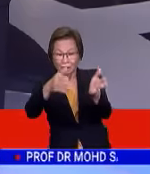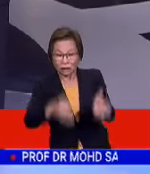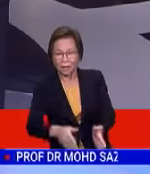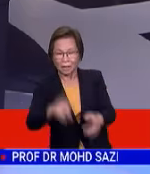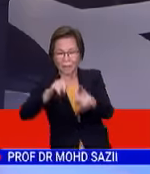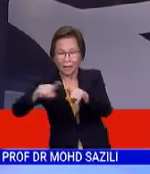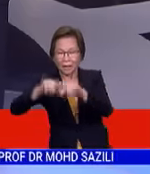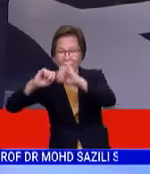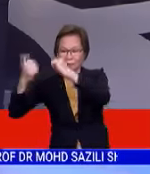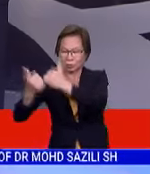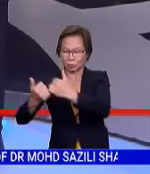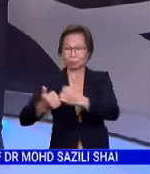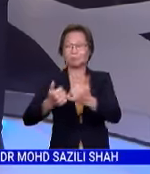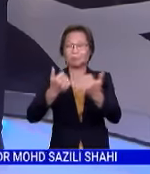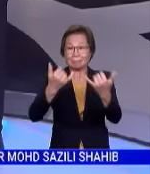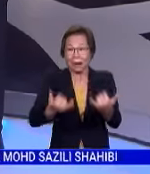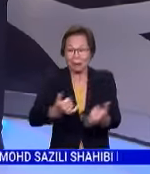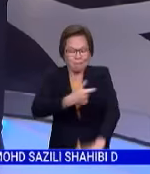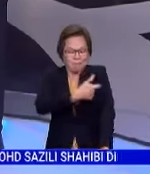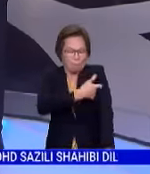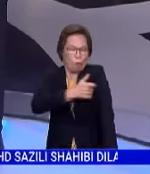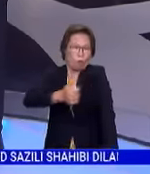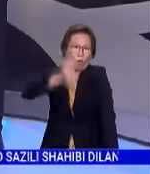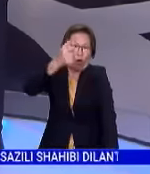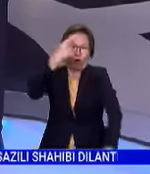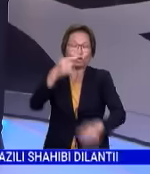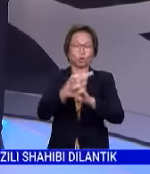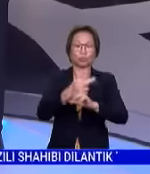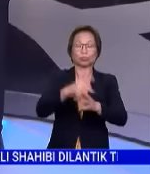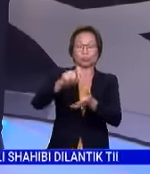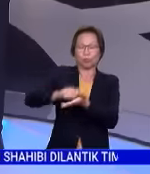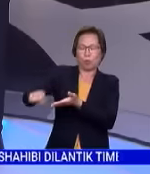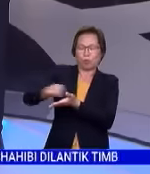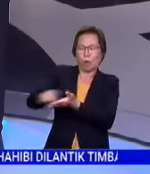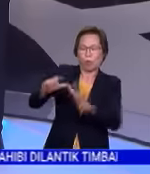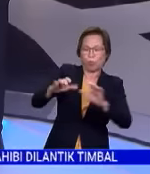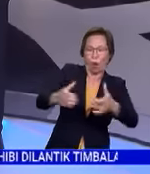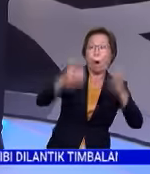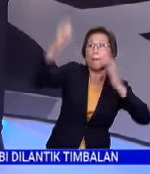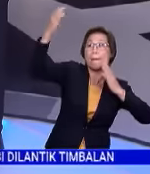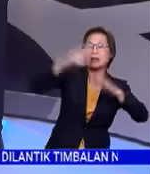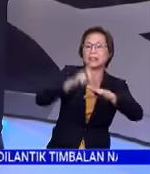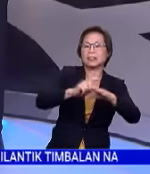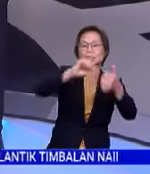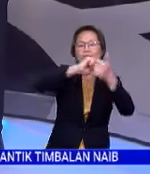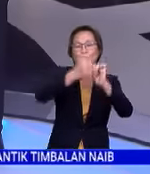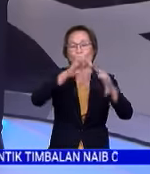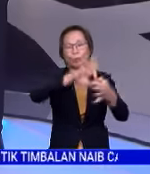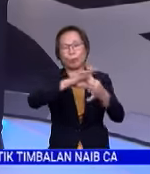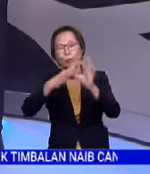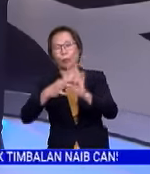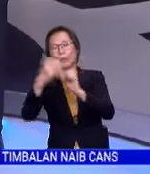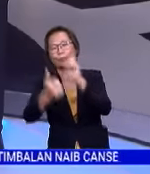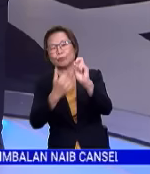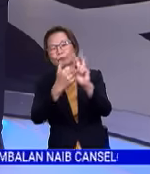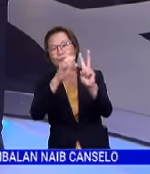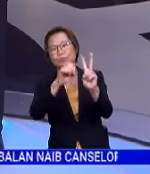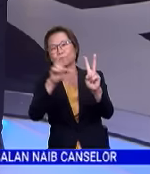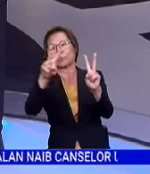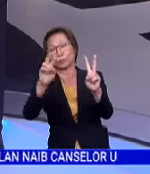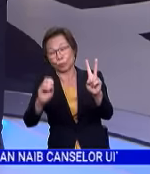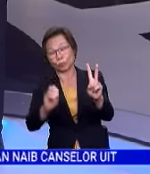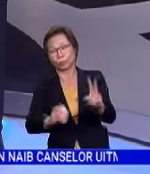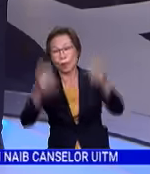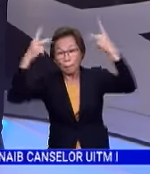ini menerima suntikan pertama vaksin untuk menyediakan liputan kontinjen negara di Sukan Olimpik Tokyo 2020.